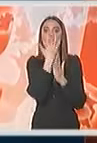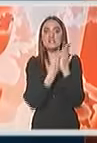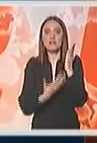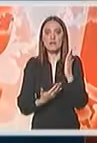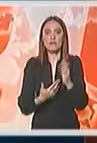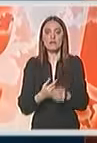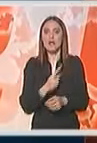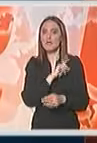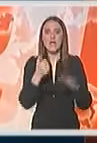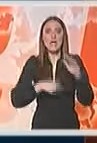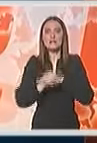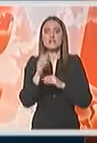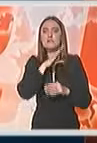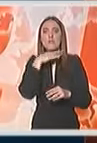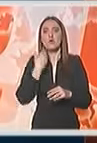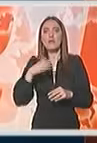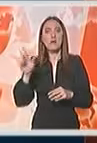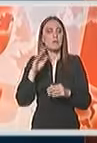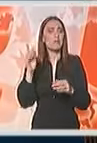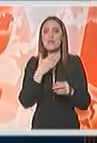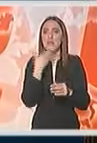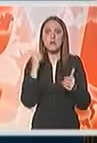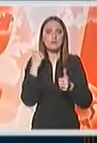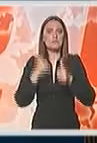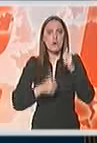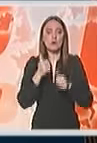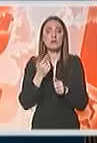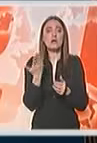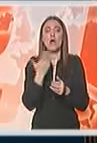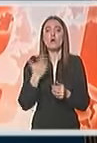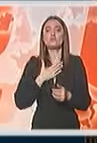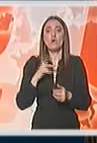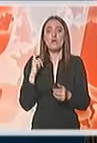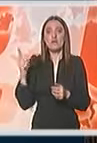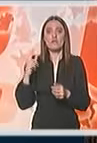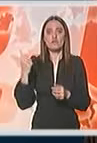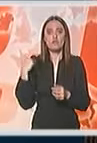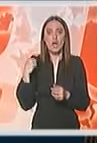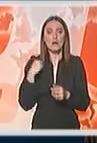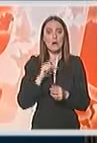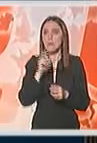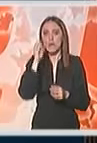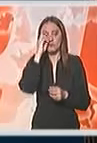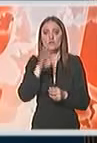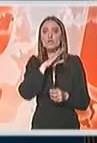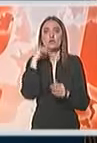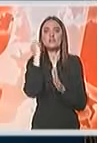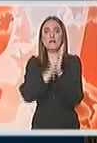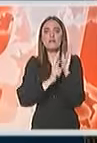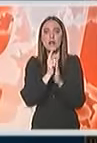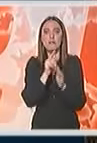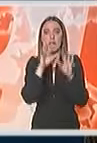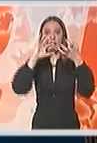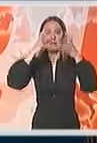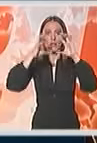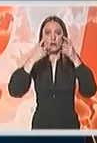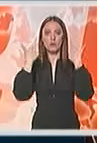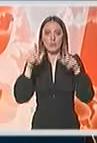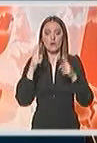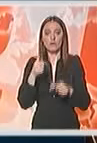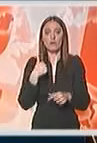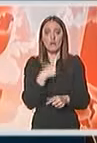ocenjivanja. Ne izlazi mnogo napolje i ne bavi se sportom, poput većine svojih vršnjaka, ali ne misli da mu šteti to što dosta vremena provodi na internetu.